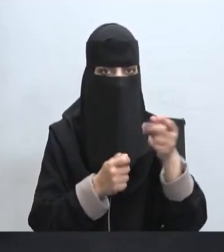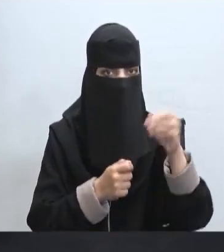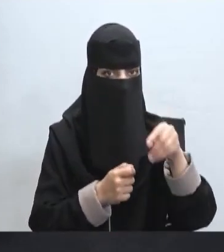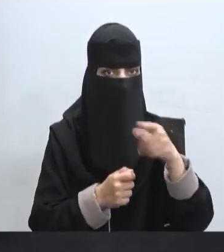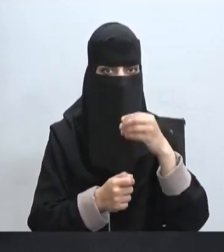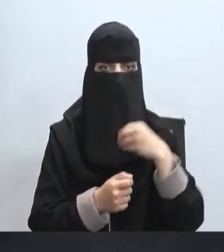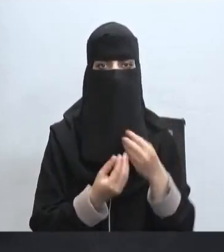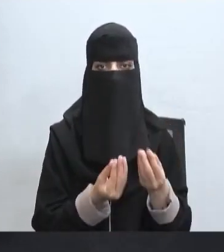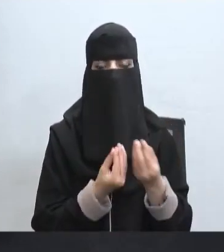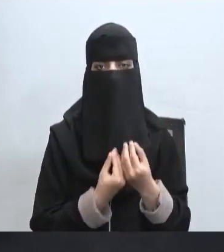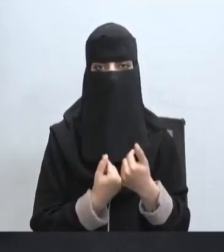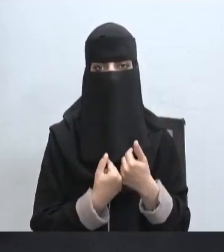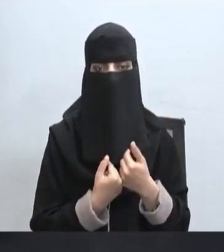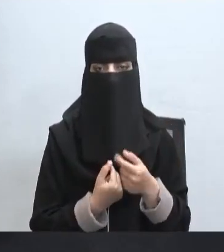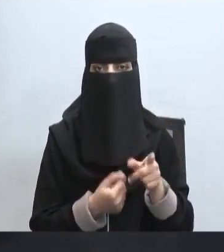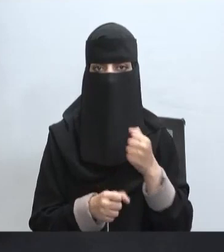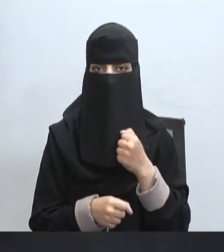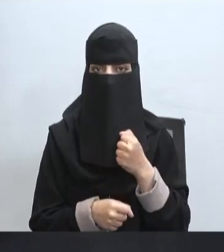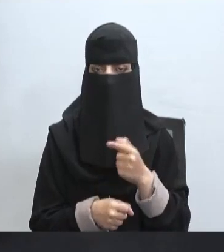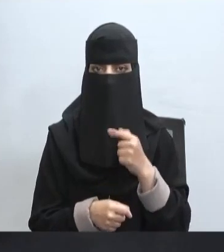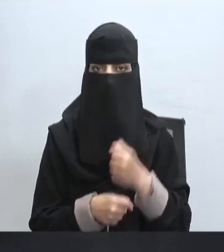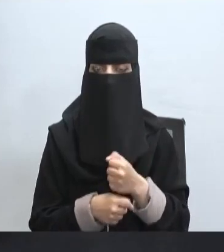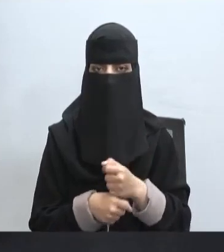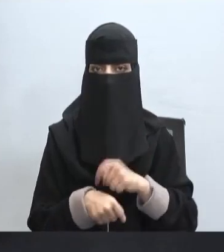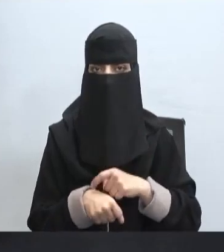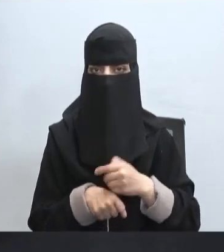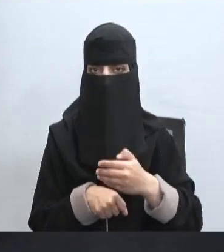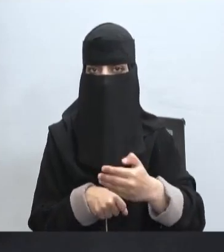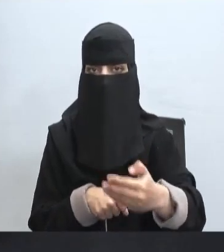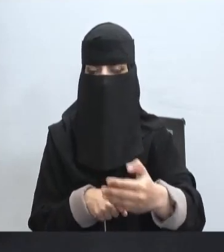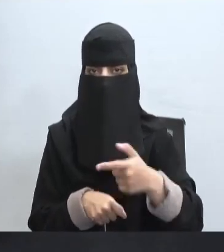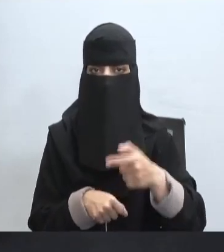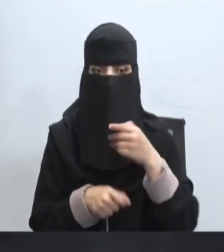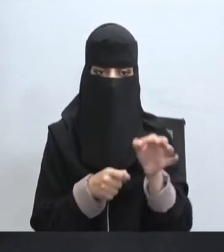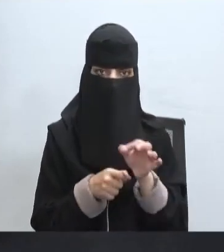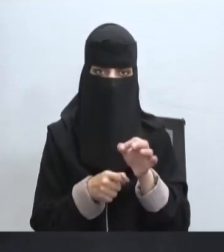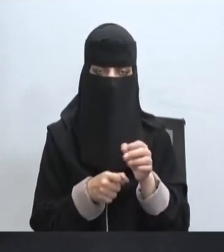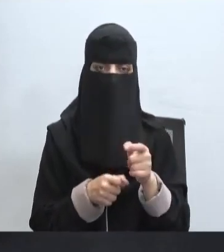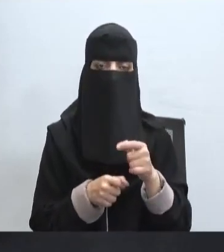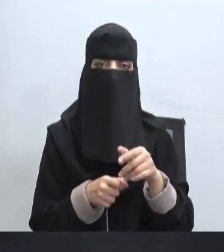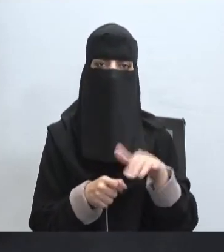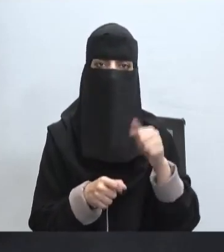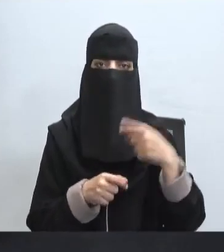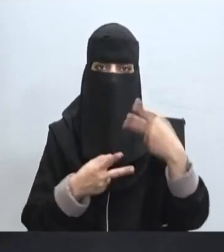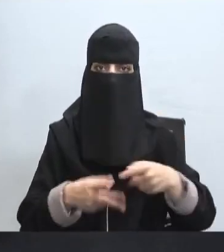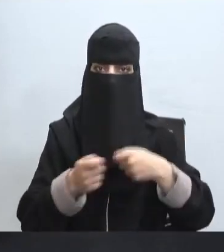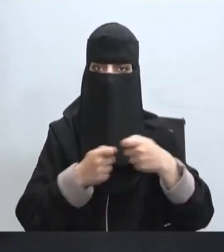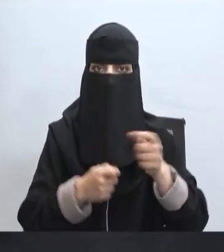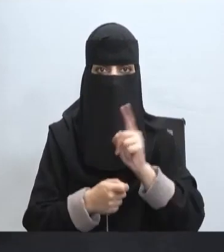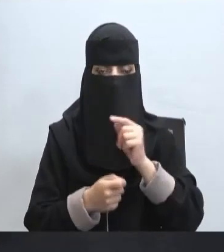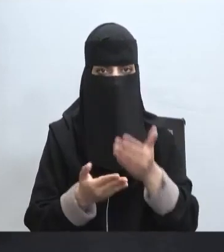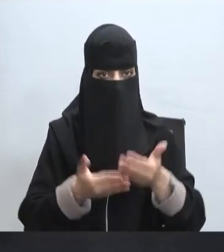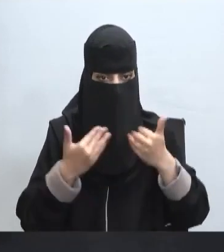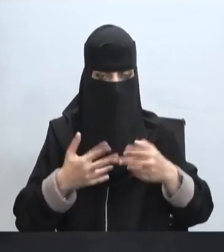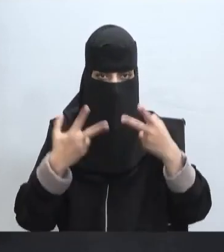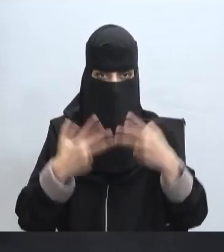عليك فلا انتظر الى زمن مقارب للتقاعد ثم بعد ذلك ابدا باستثمار المال بل لابد ان